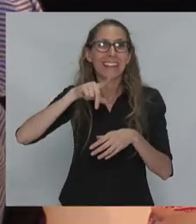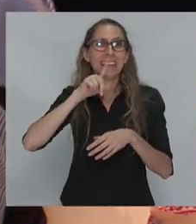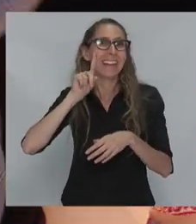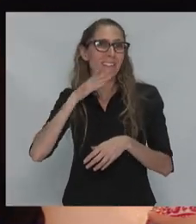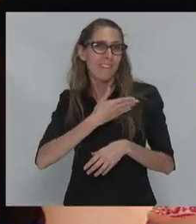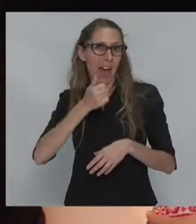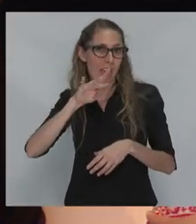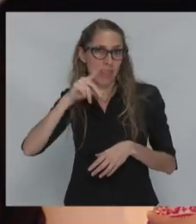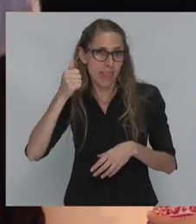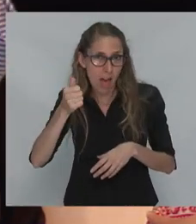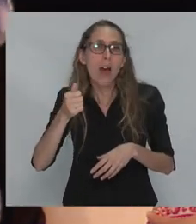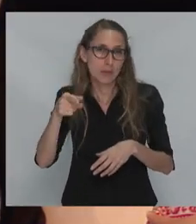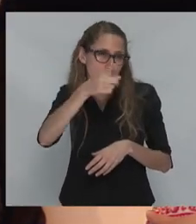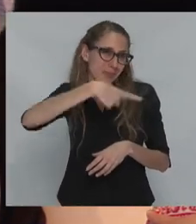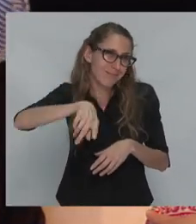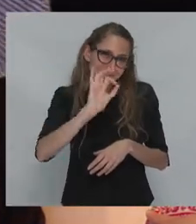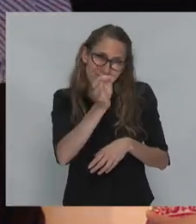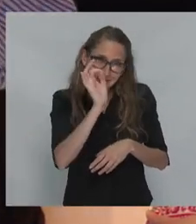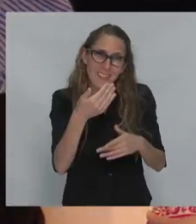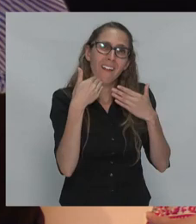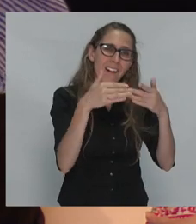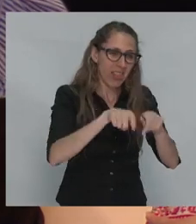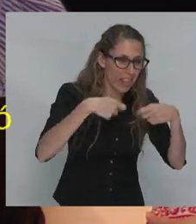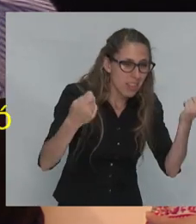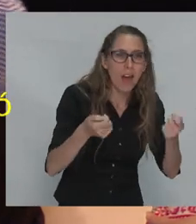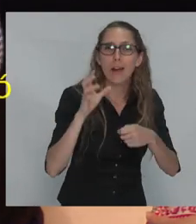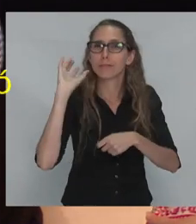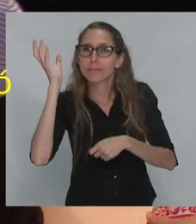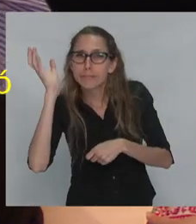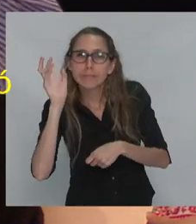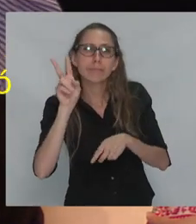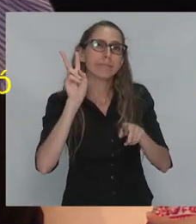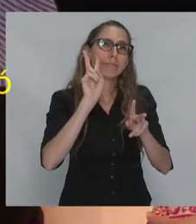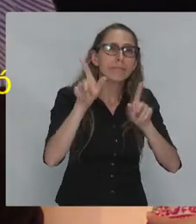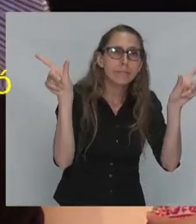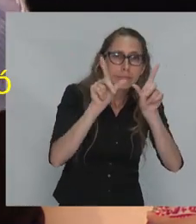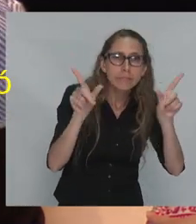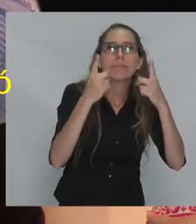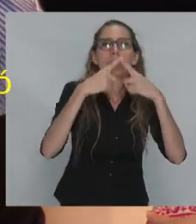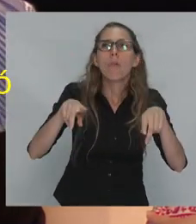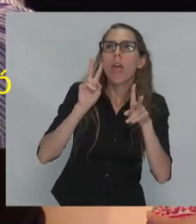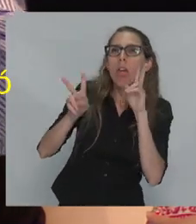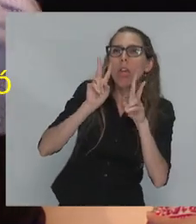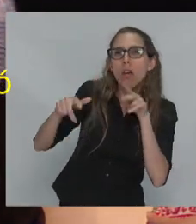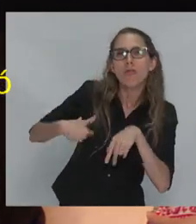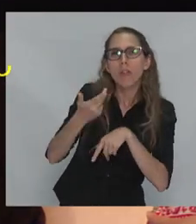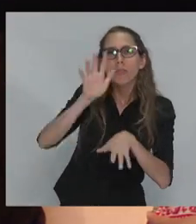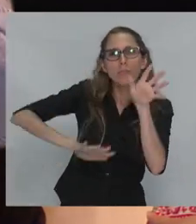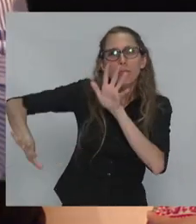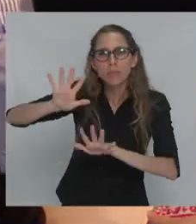la révolte des pierres, les enfants avec les pierres, l'organisation de la société, parce que les lignes arrières devaient être